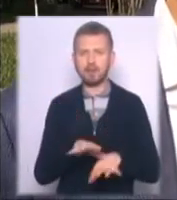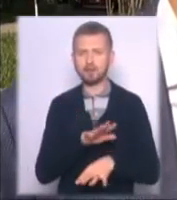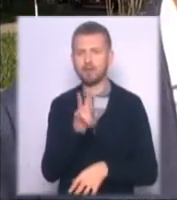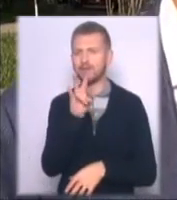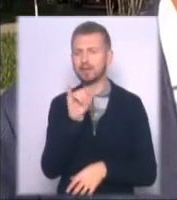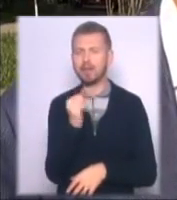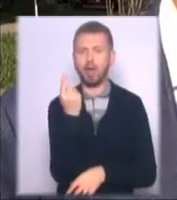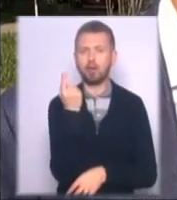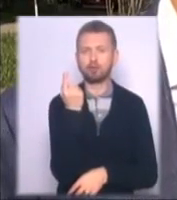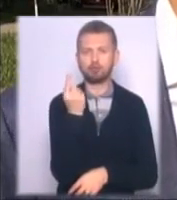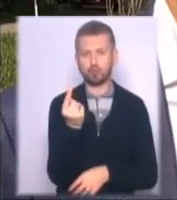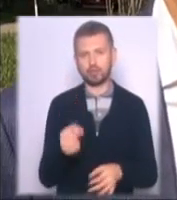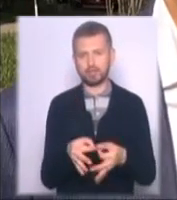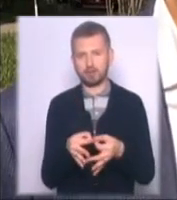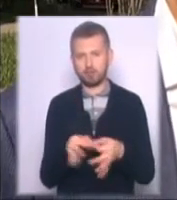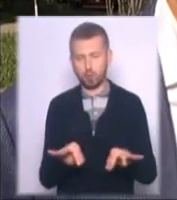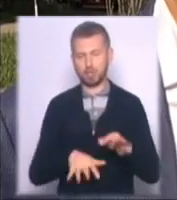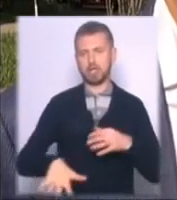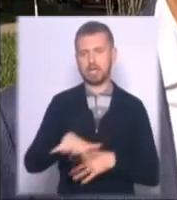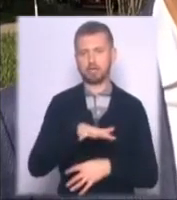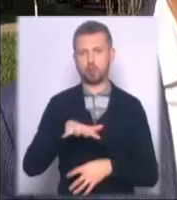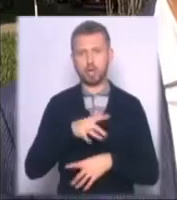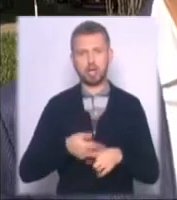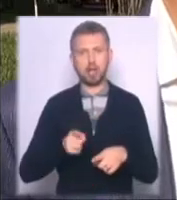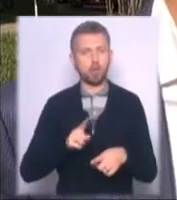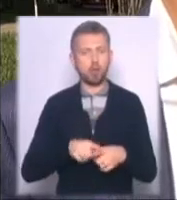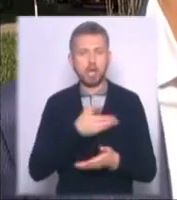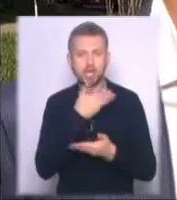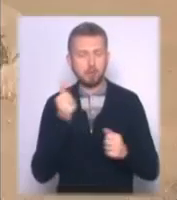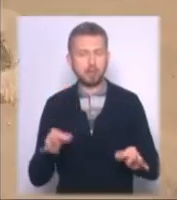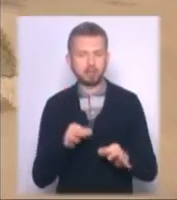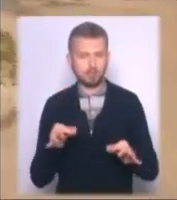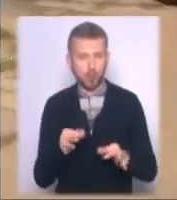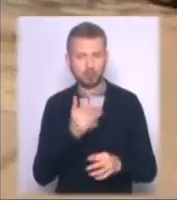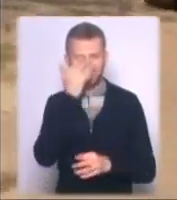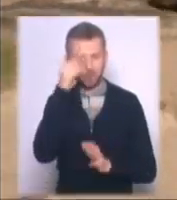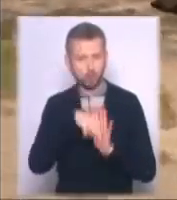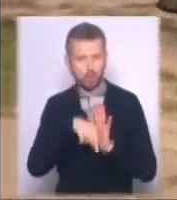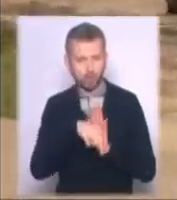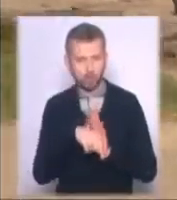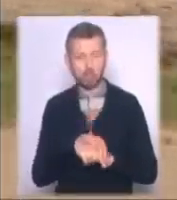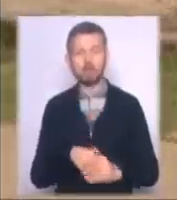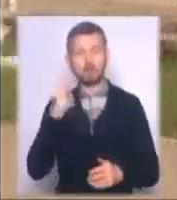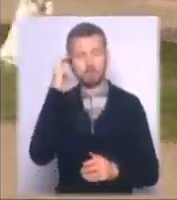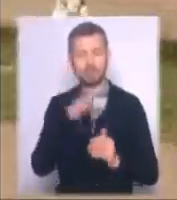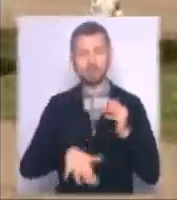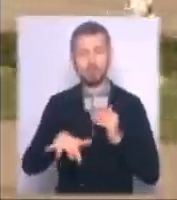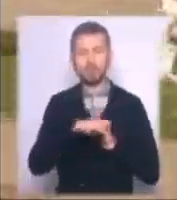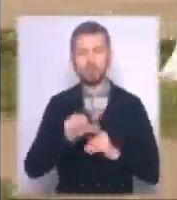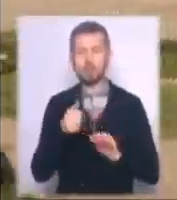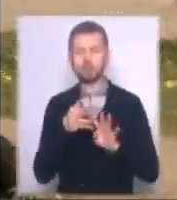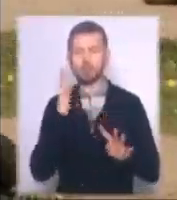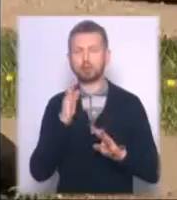раз повторюсь, ни одной свободной території, яка не несе ніякої смислової нагрузки. У київських подвір'ях в першу чергу